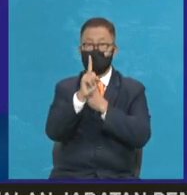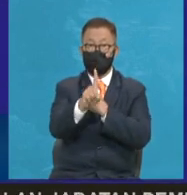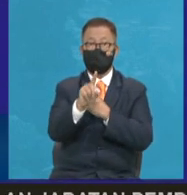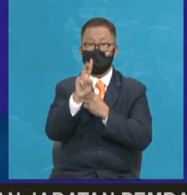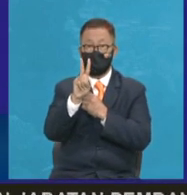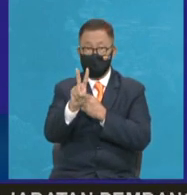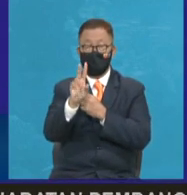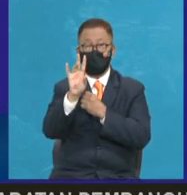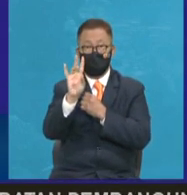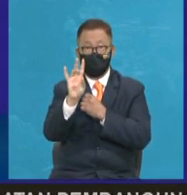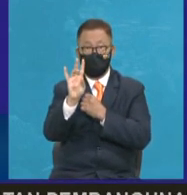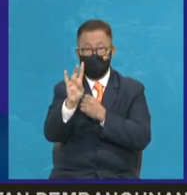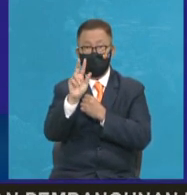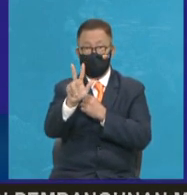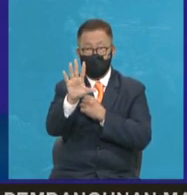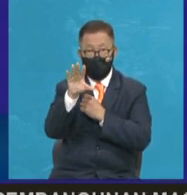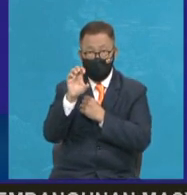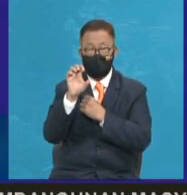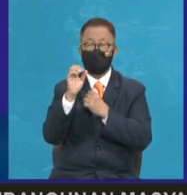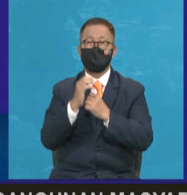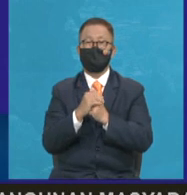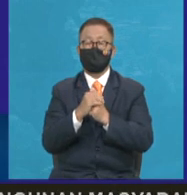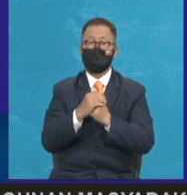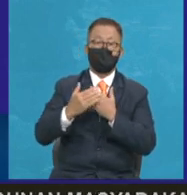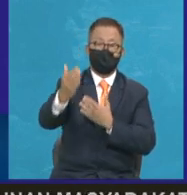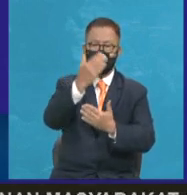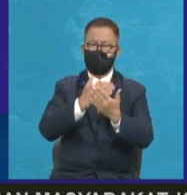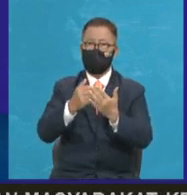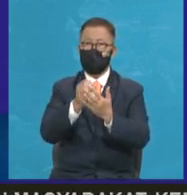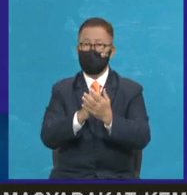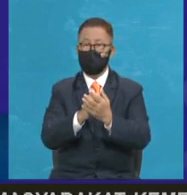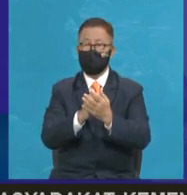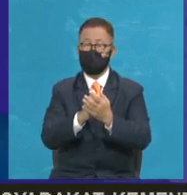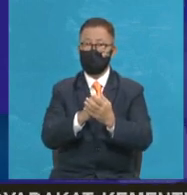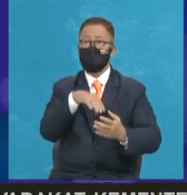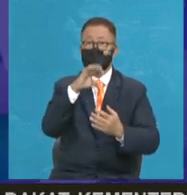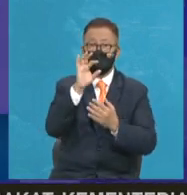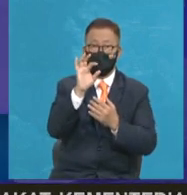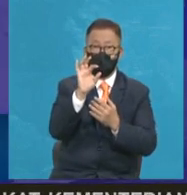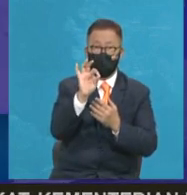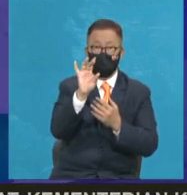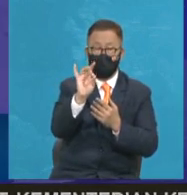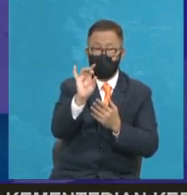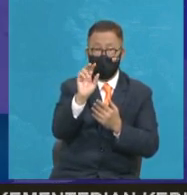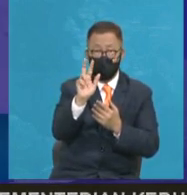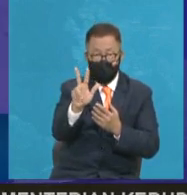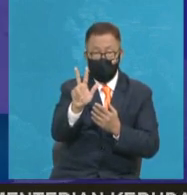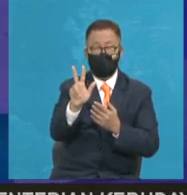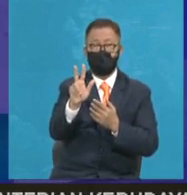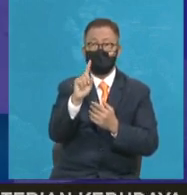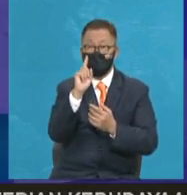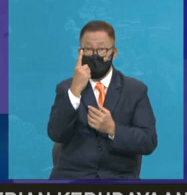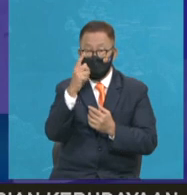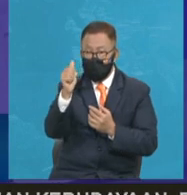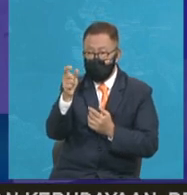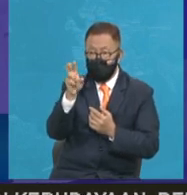127000 300 Cash berapa jumlah cash baru ini 983 adalah hasil ujian